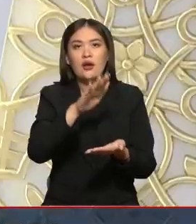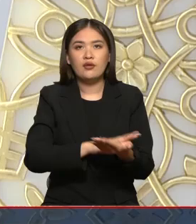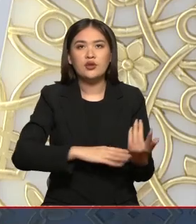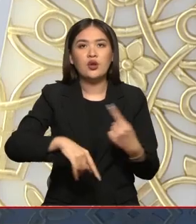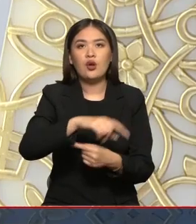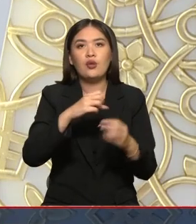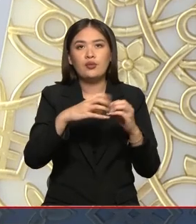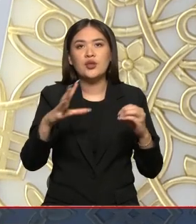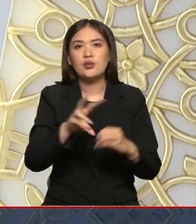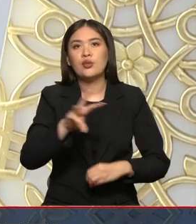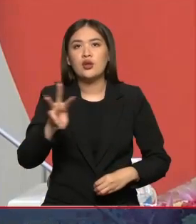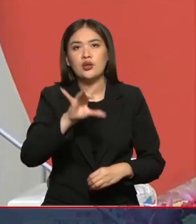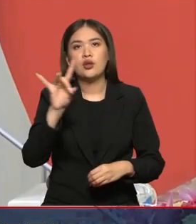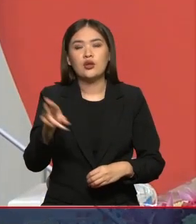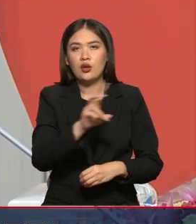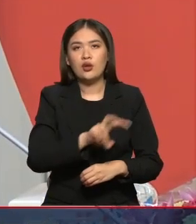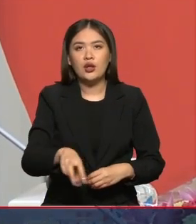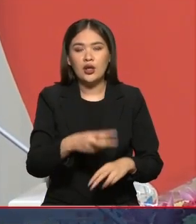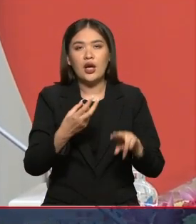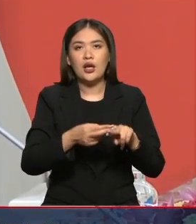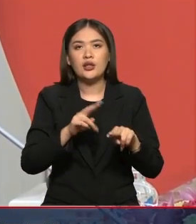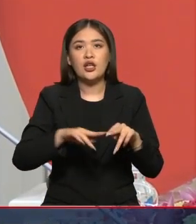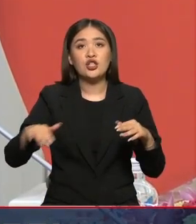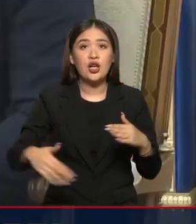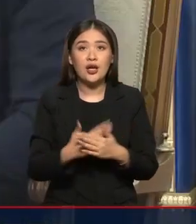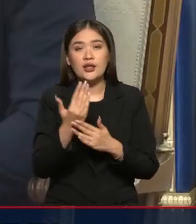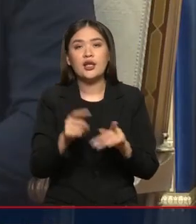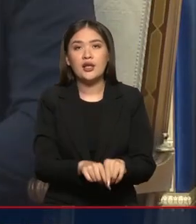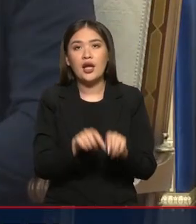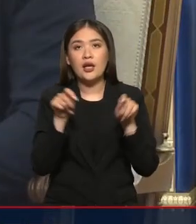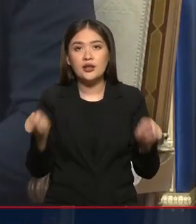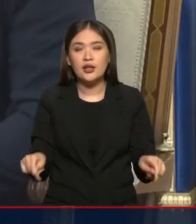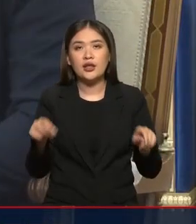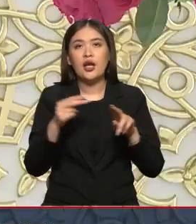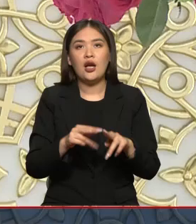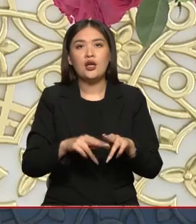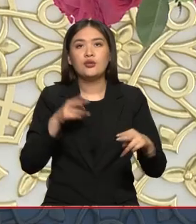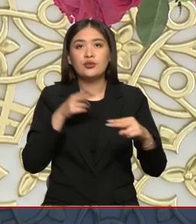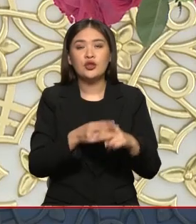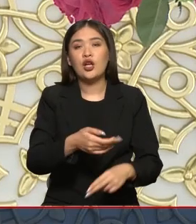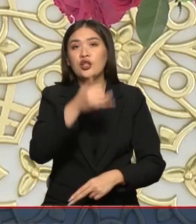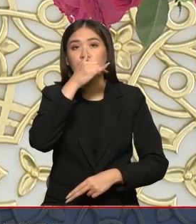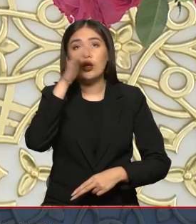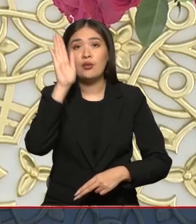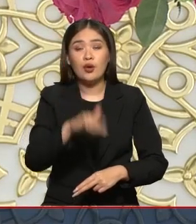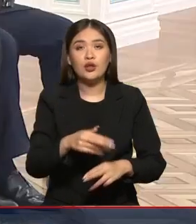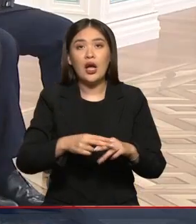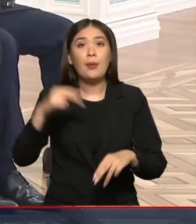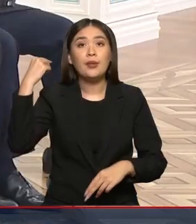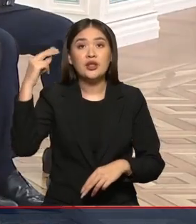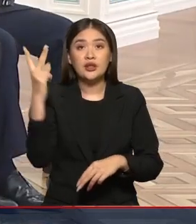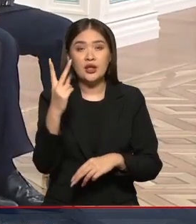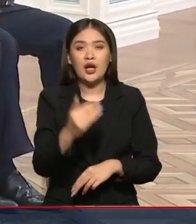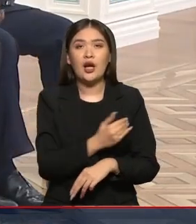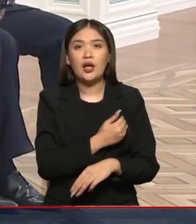долларға жетер-жетпес. Дегенмен логистика дамыған кезеңде жаңа нарықтарға жол ашуға ештеңе кедергі бола алмайды. Президенттердің де көздегені